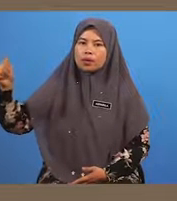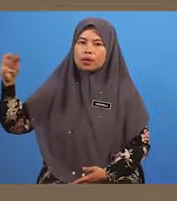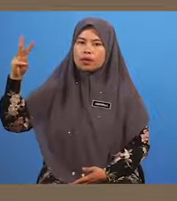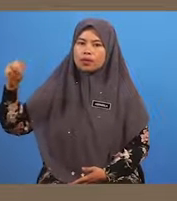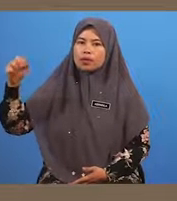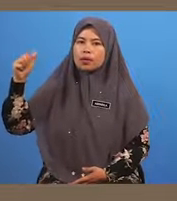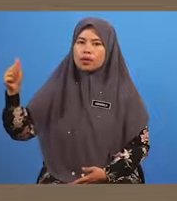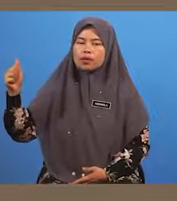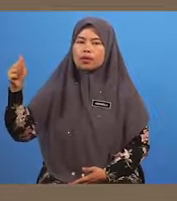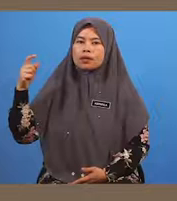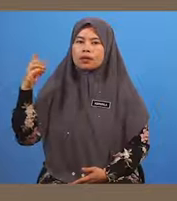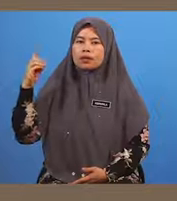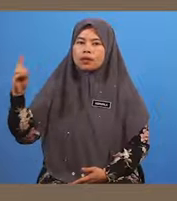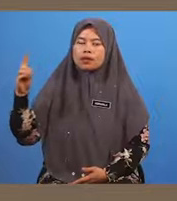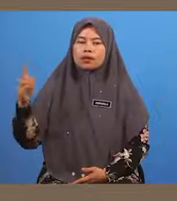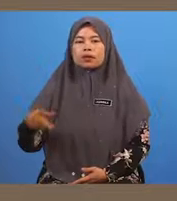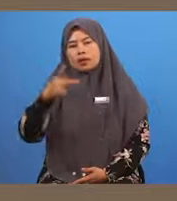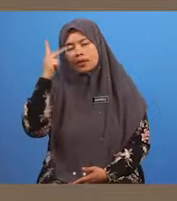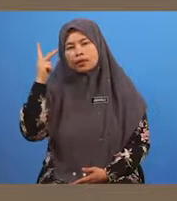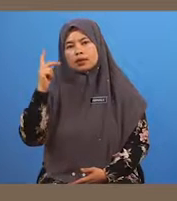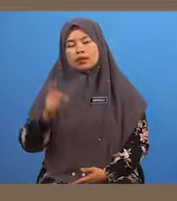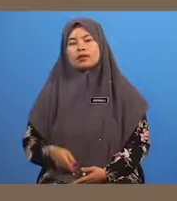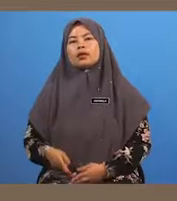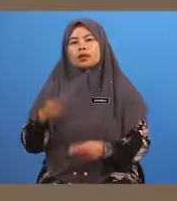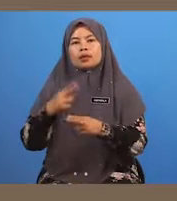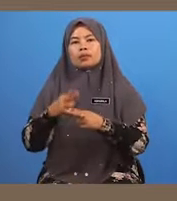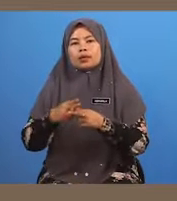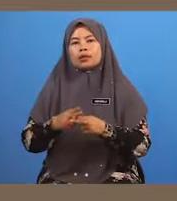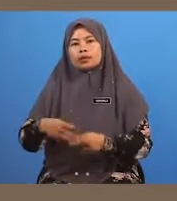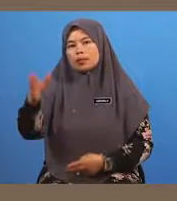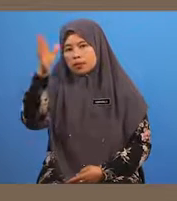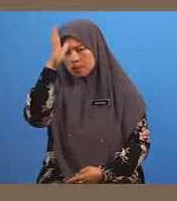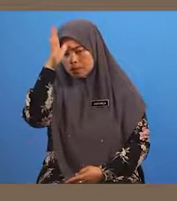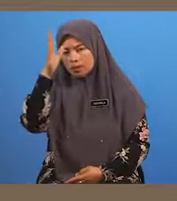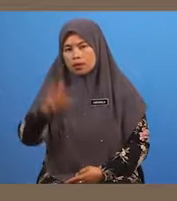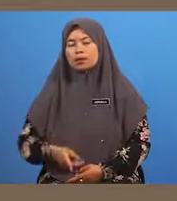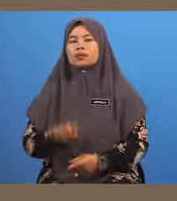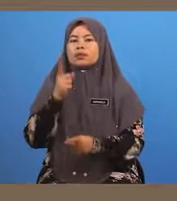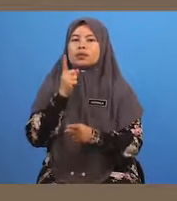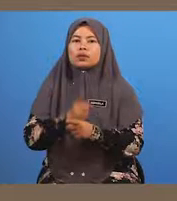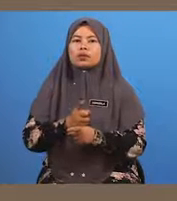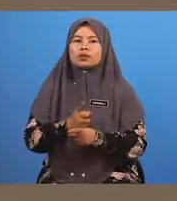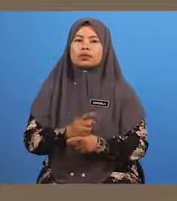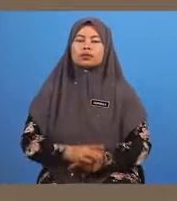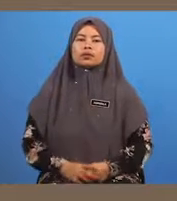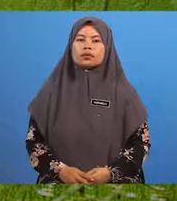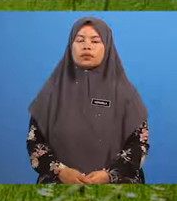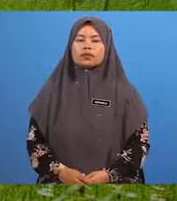mesti dinasabkan kepada ayah kandungnya dan hukumnya haram dinasabkan kepada ayah angkat.